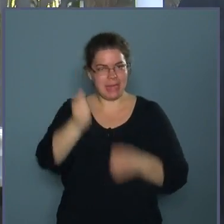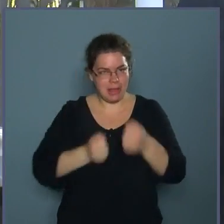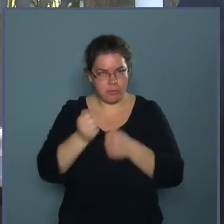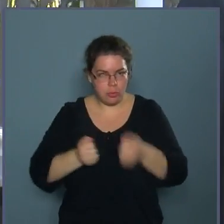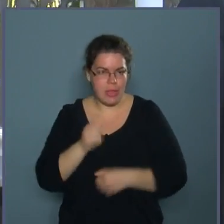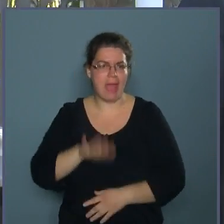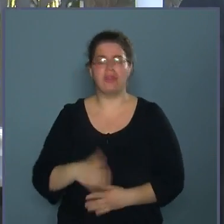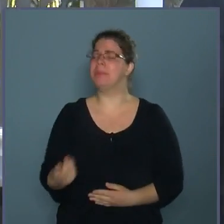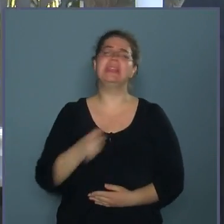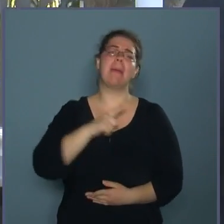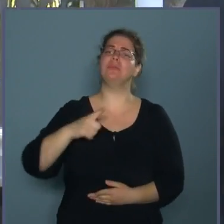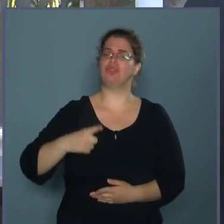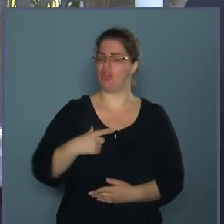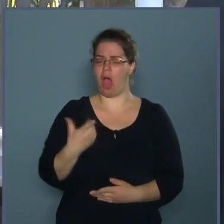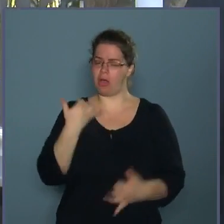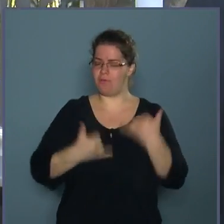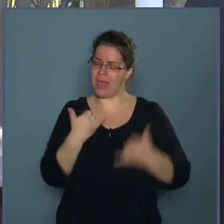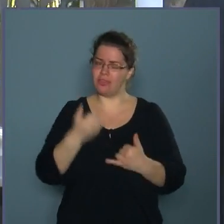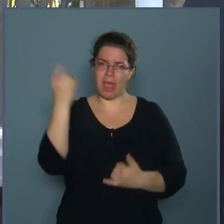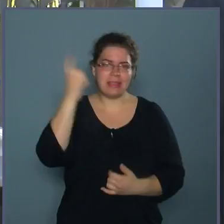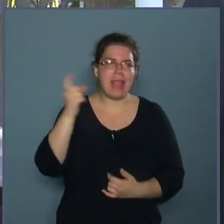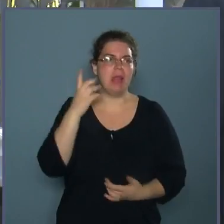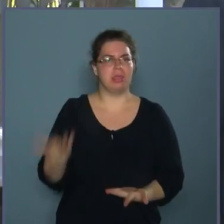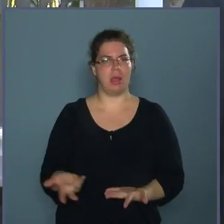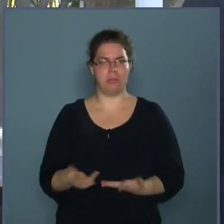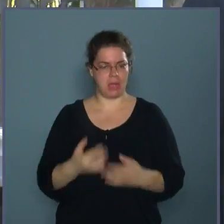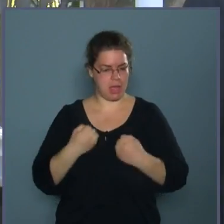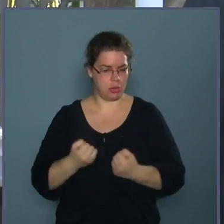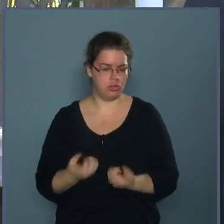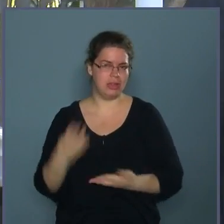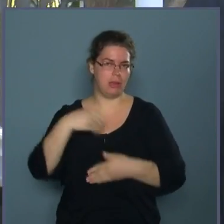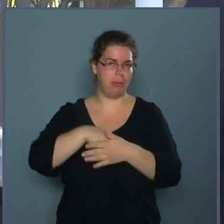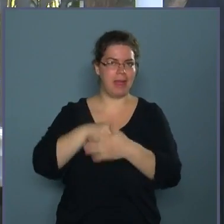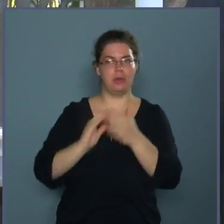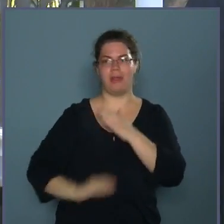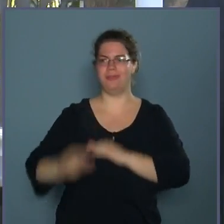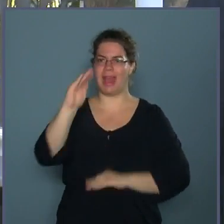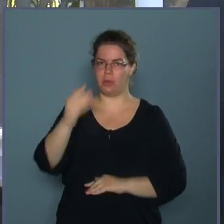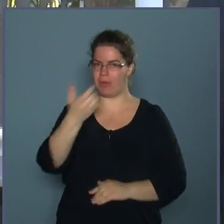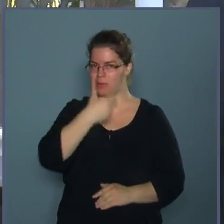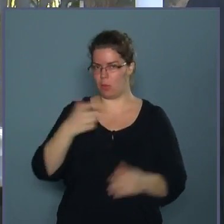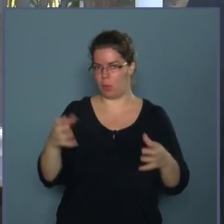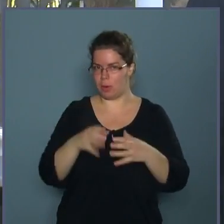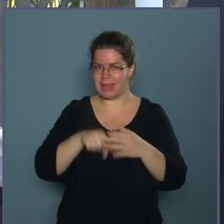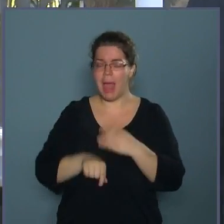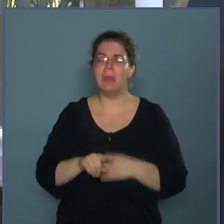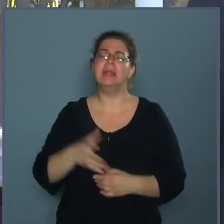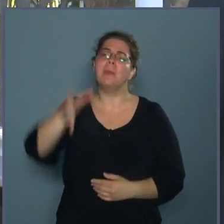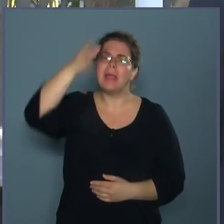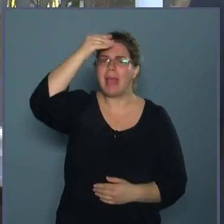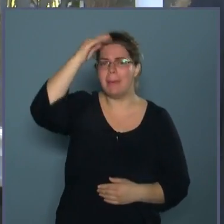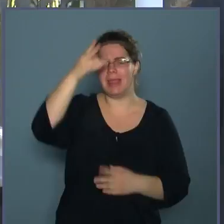emlékfutásra, amely nem csak a versenyszellemet erősíti bennük a felnövekvő korosztályokban, hanem az